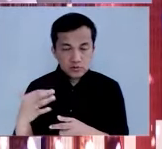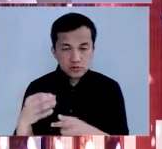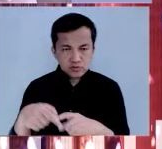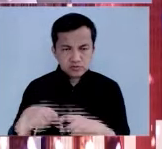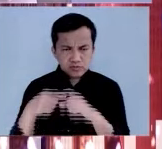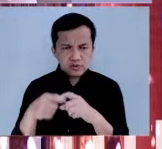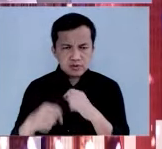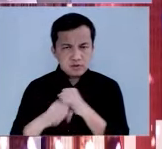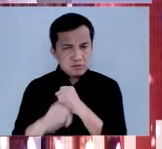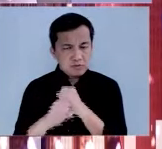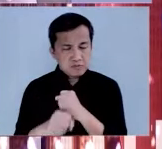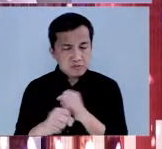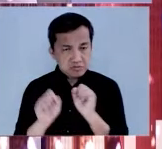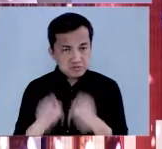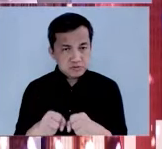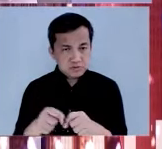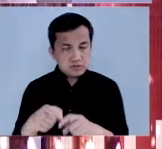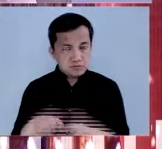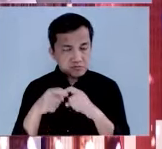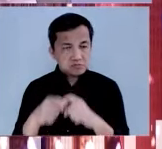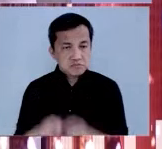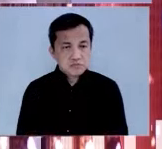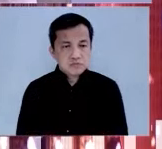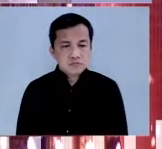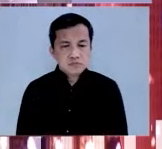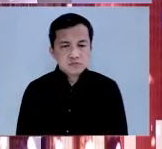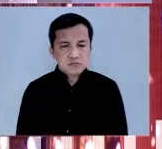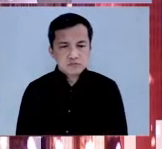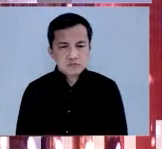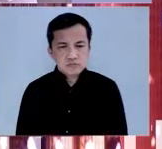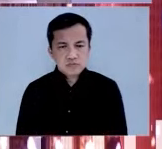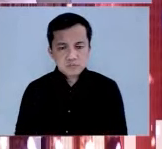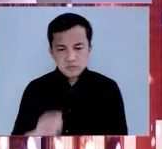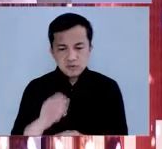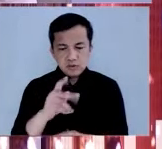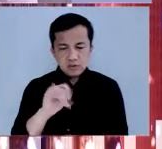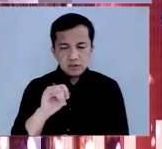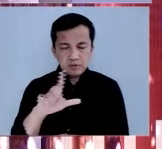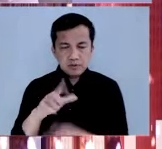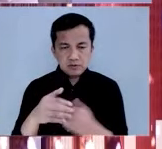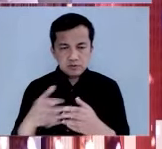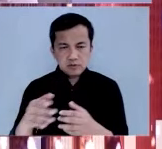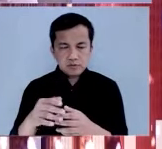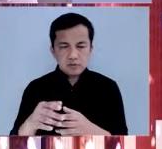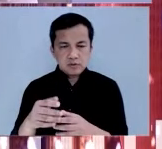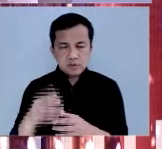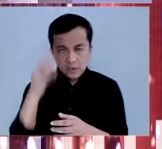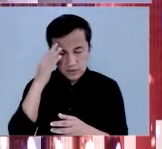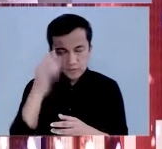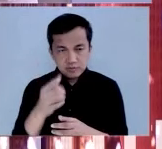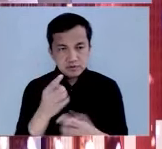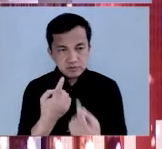kampanya ba sila since nakasusi sila Kasi maganda yun e hanggang April pala ito effective kung alam mo lang yung sagot